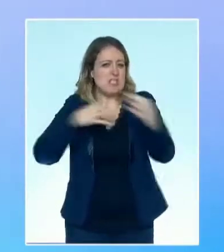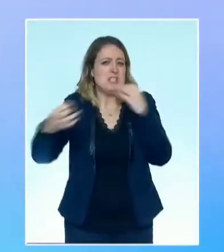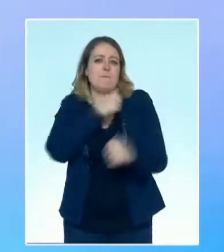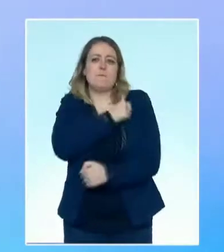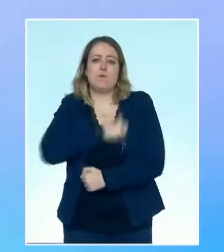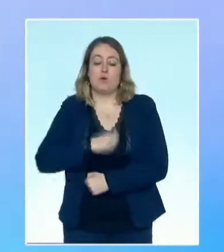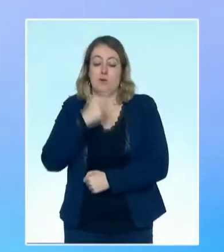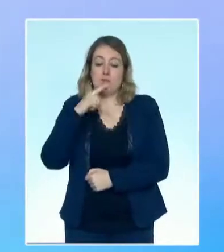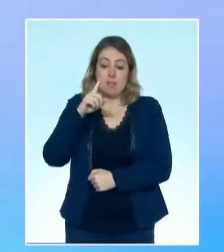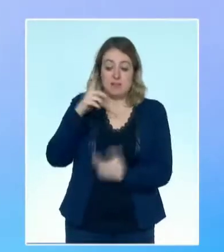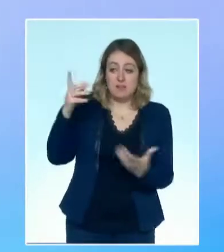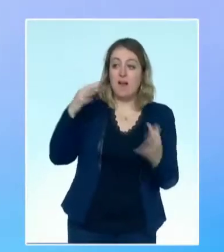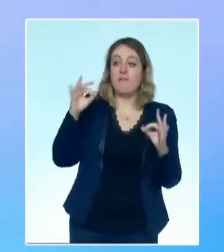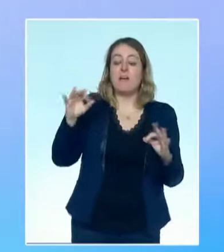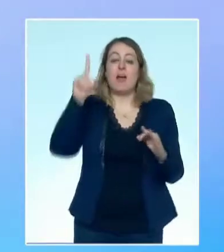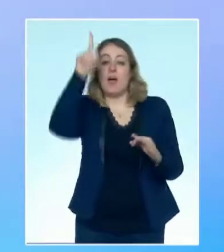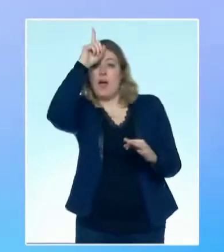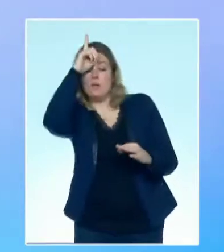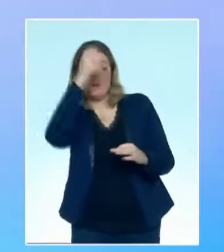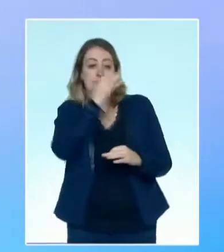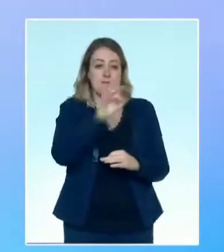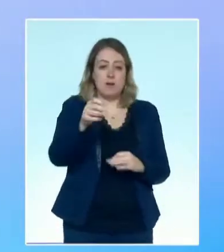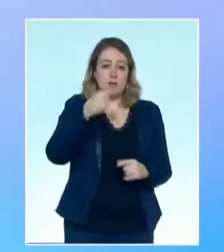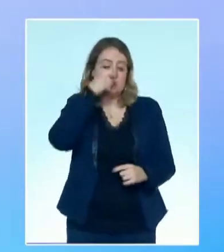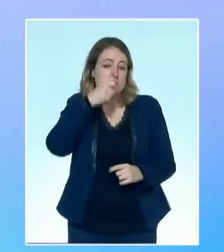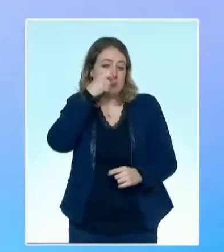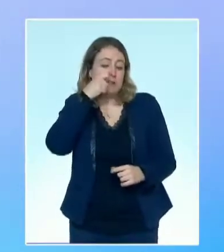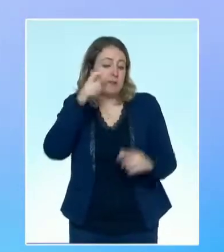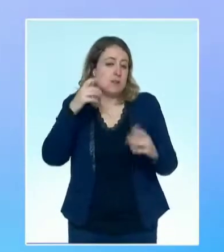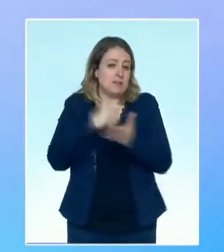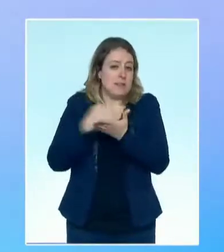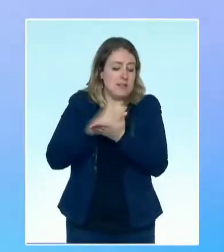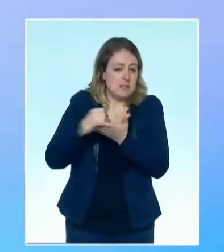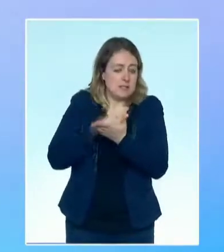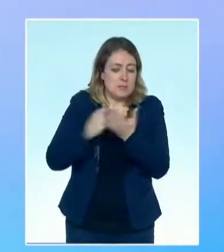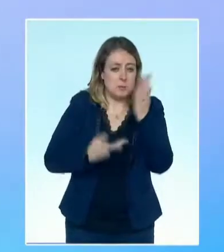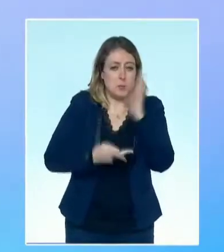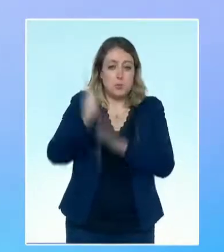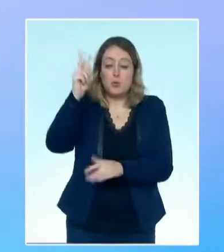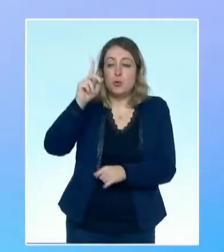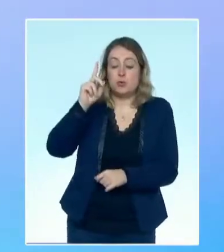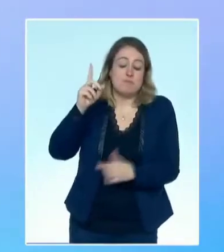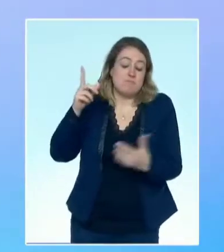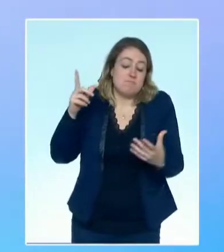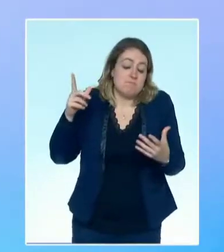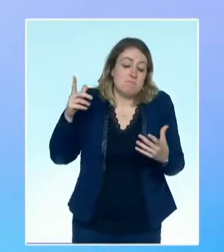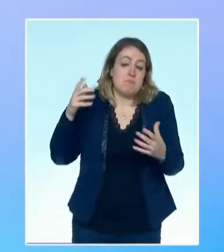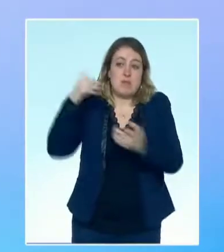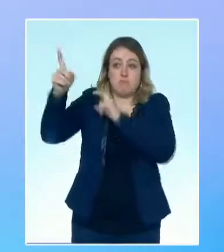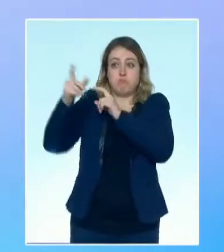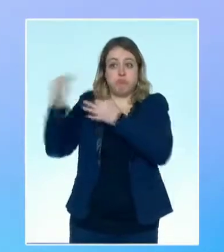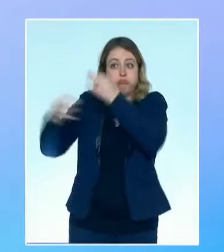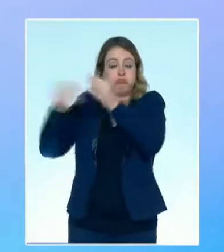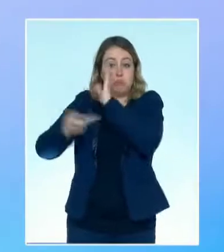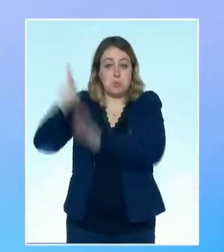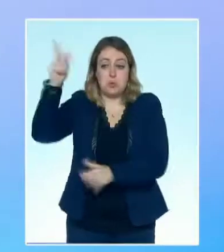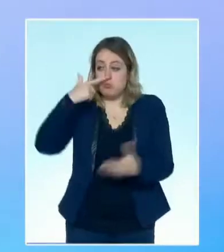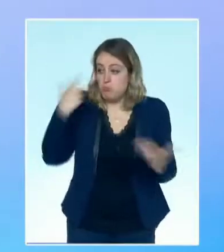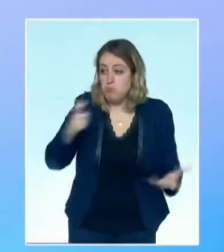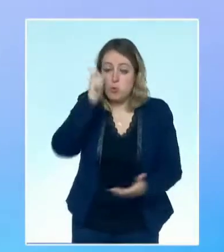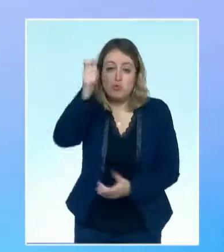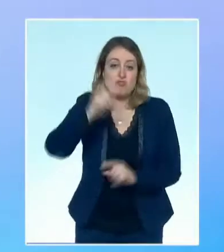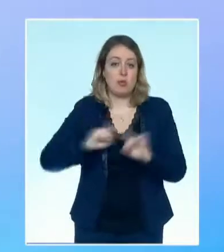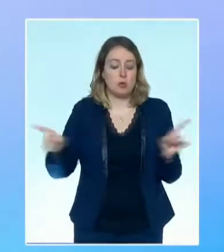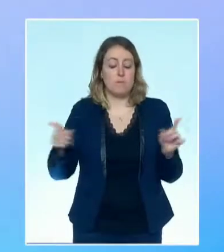place des mesures de test entre l'Allemagne et la France, alors que le même virus circule dans des proportions importantes, vous serez d'accord avec moi, ne fait pas sens. Il y a le